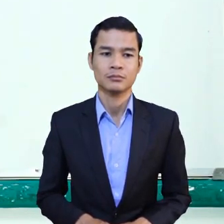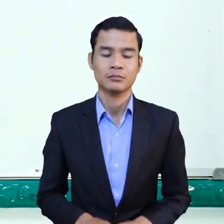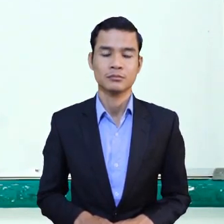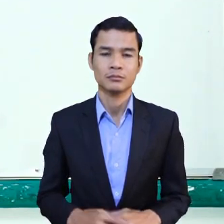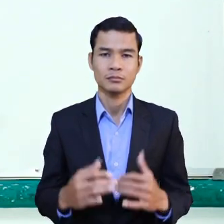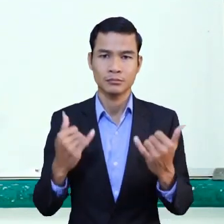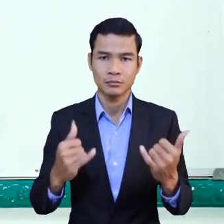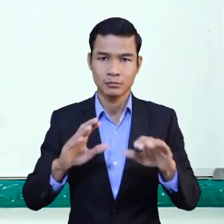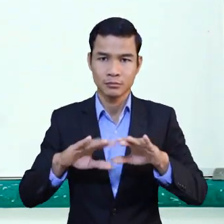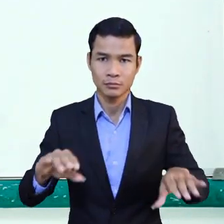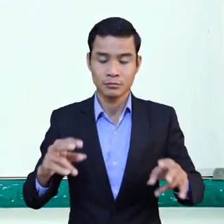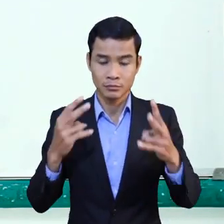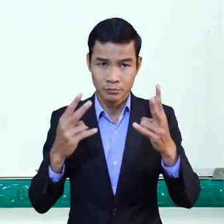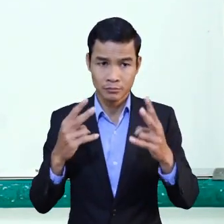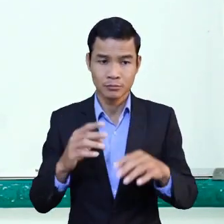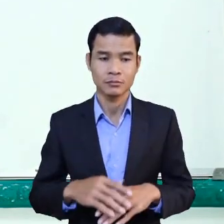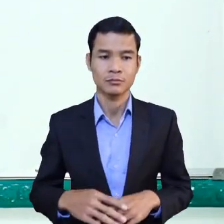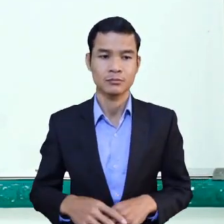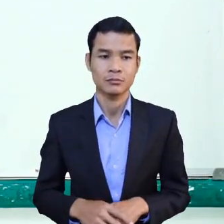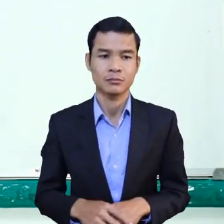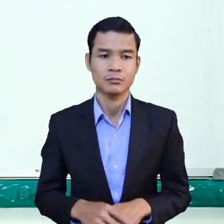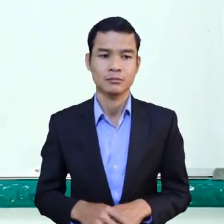ចាហើយកូនចាំមើលមកក្តាខៀន